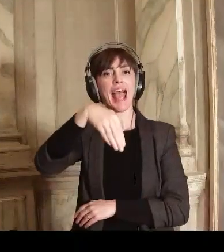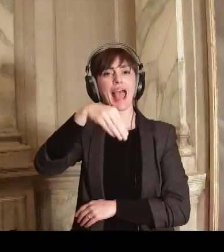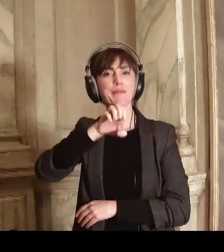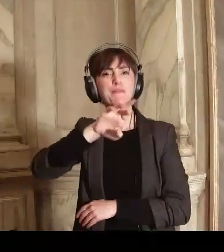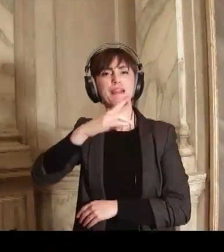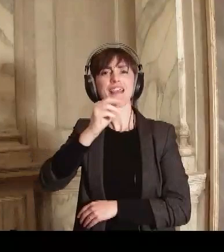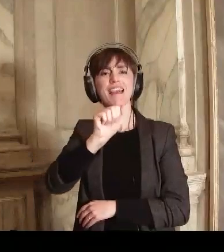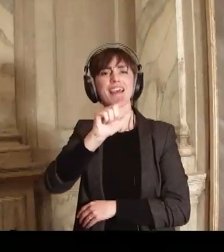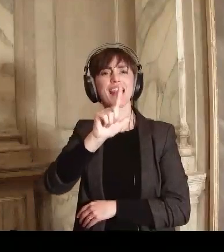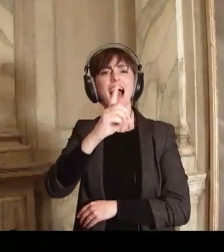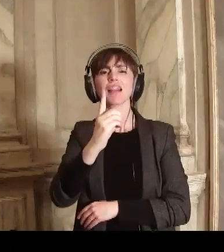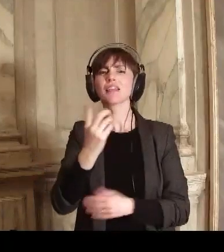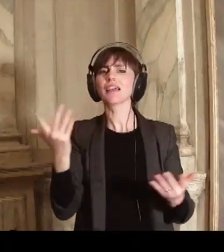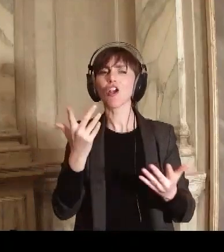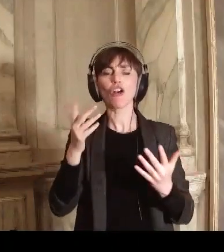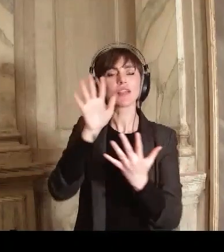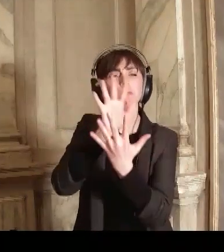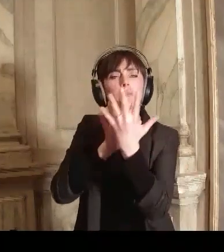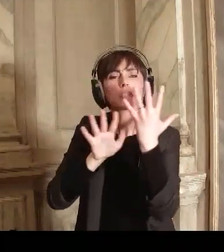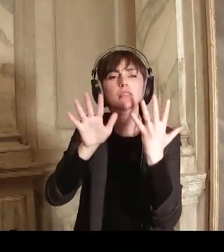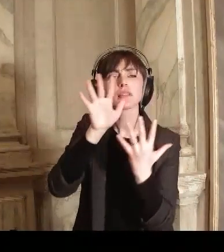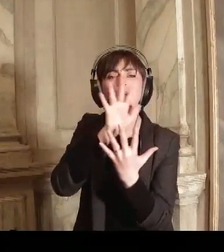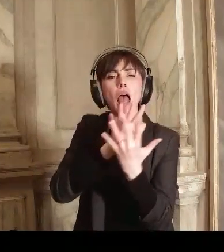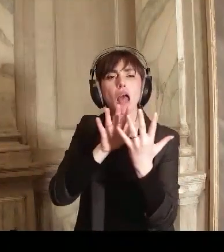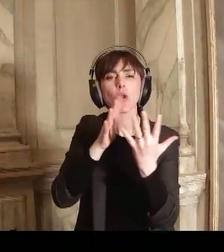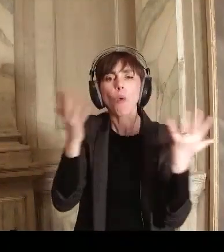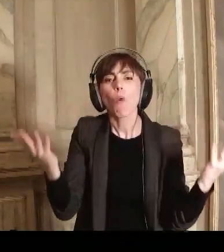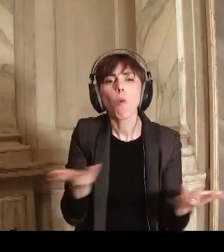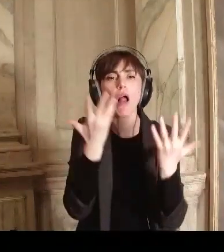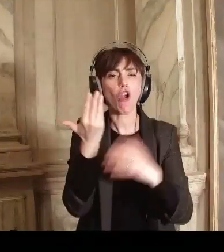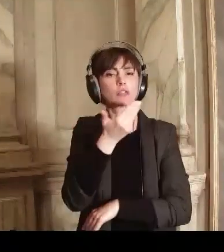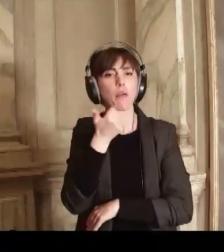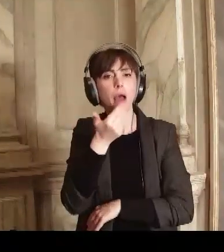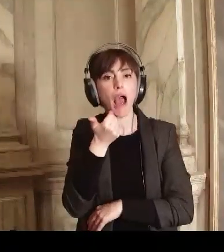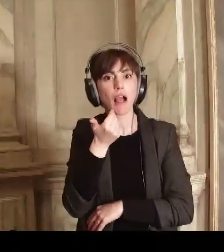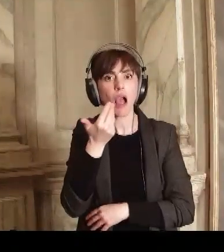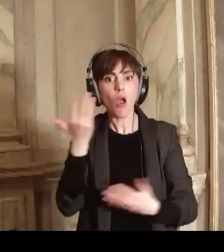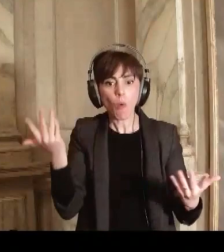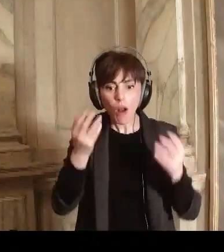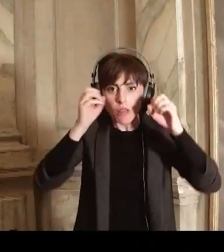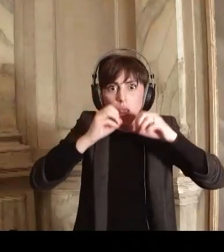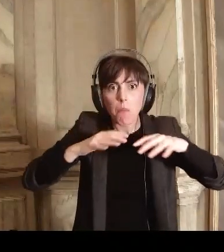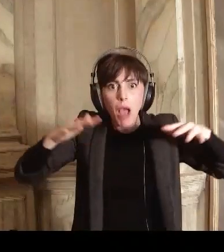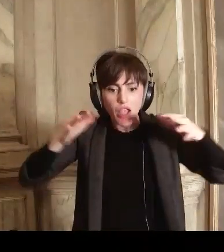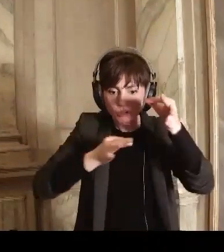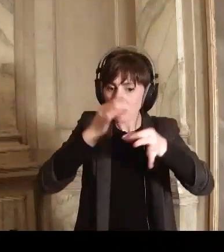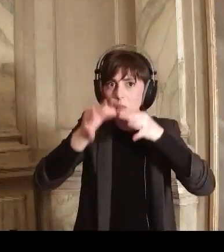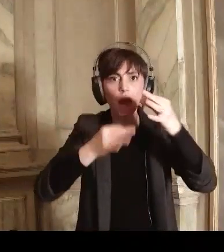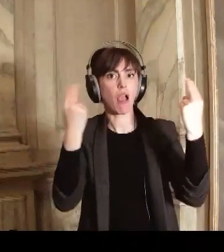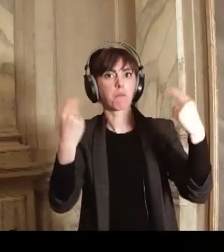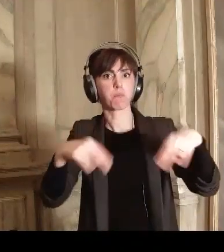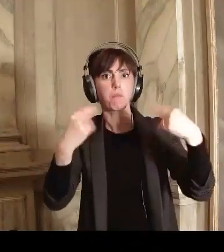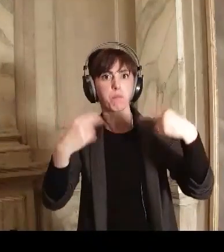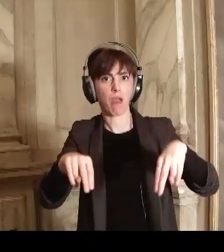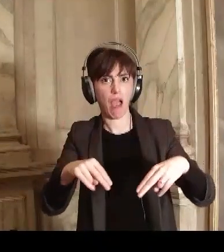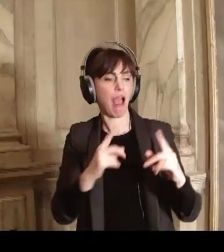il sottratto, l'incantesimo, l'inspiegabile, il rapporto dell'uomo con il prodigio di sé, la sua relazione